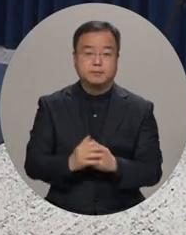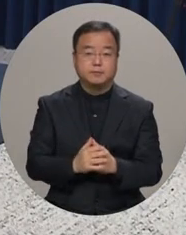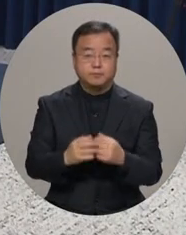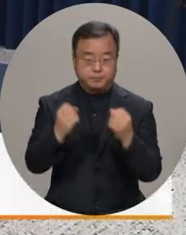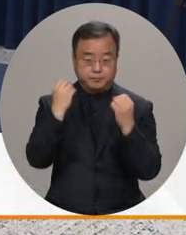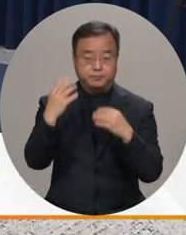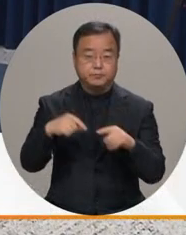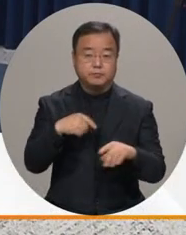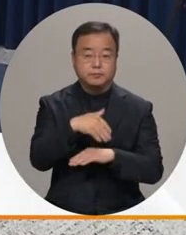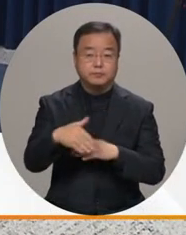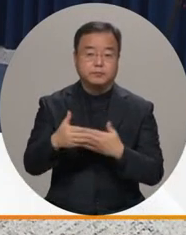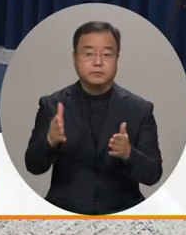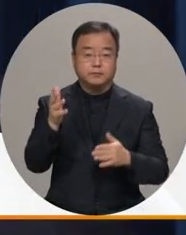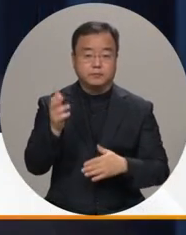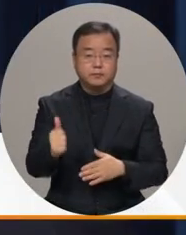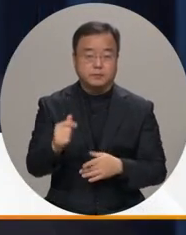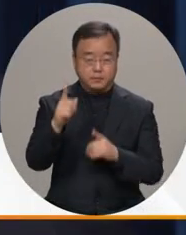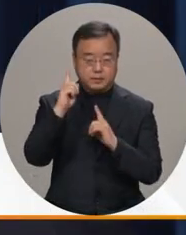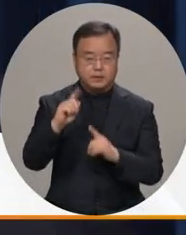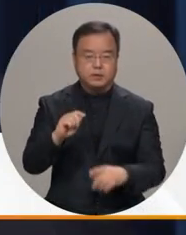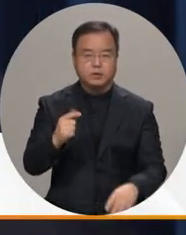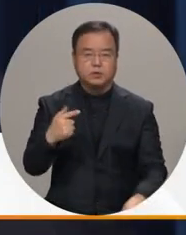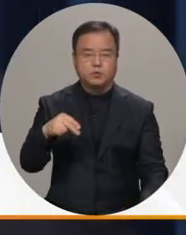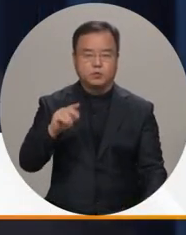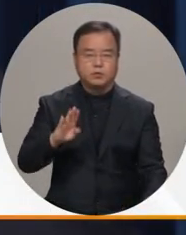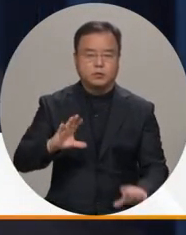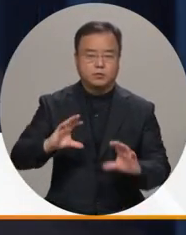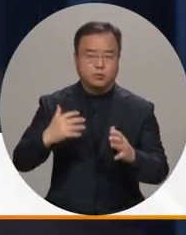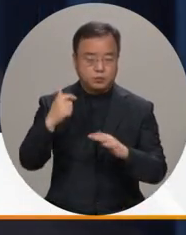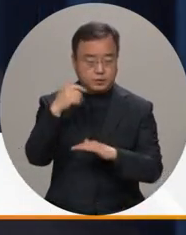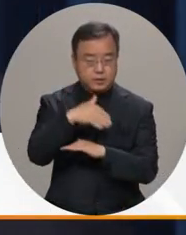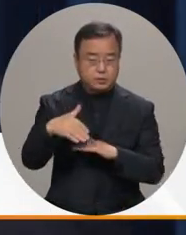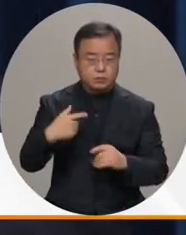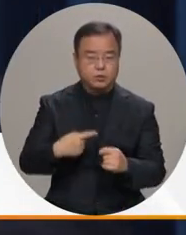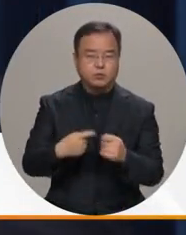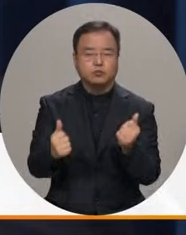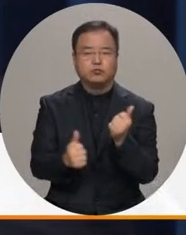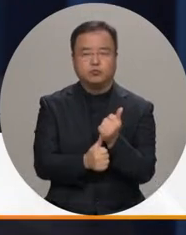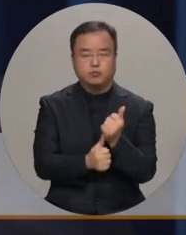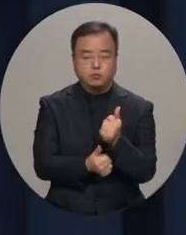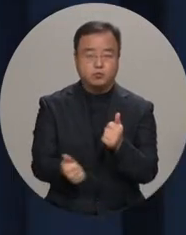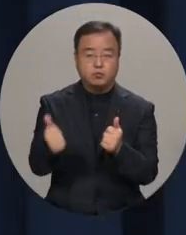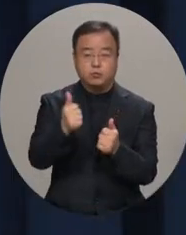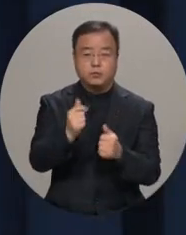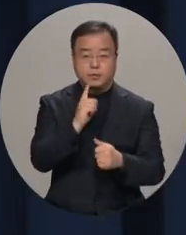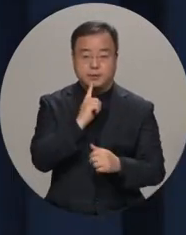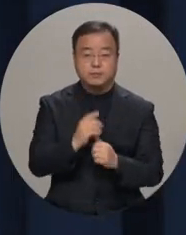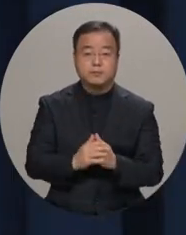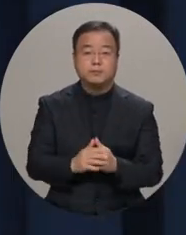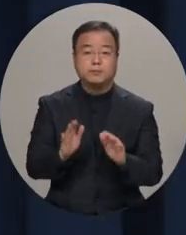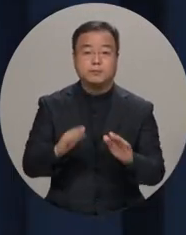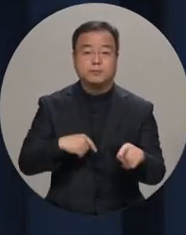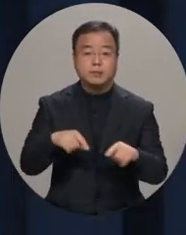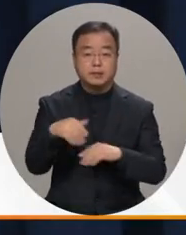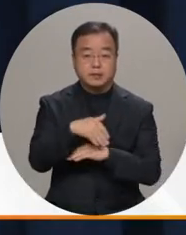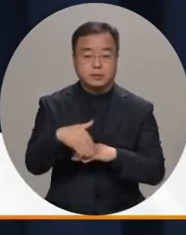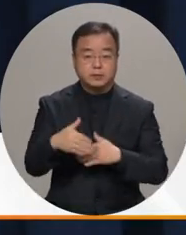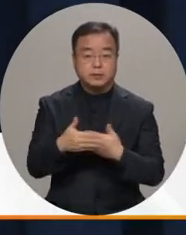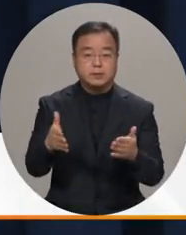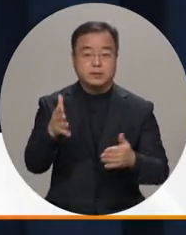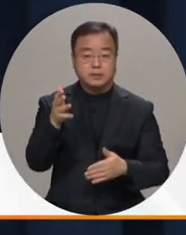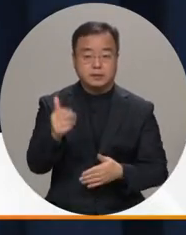신임 정책실장으로는 이관섭 현 국정기획수석이 내정됐습니다. 이번 정책실장직